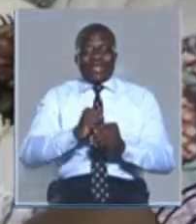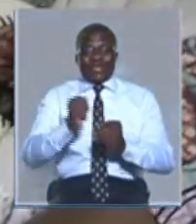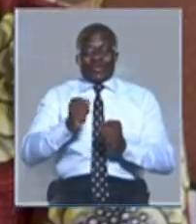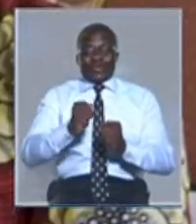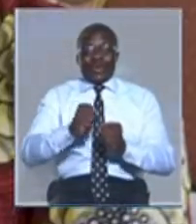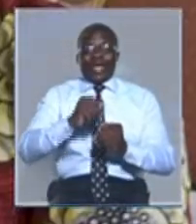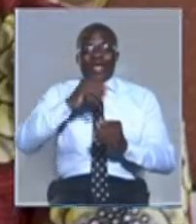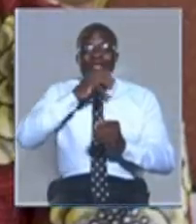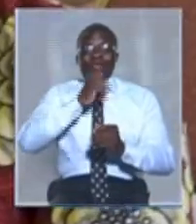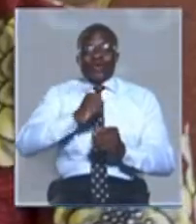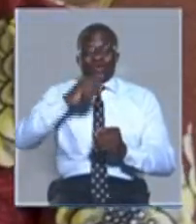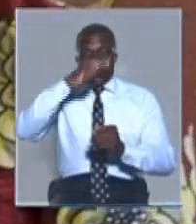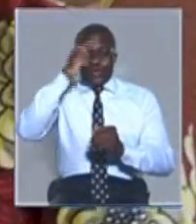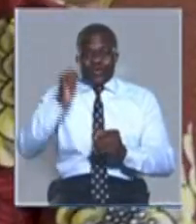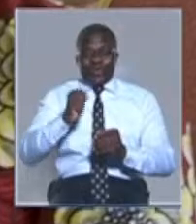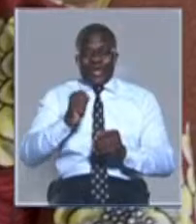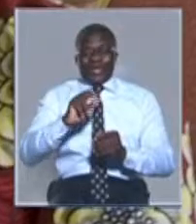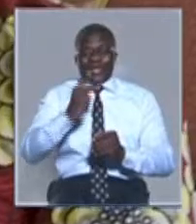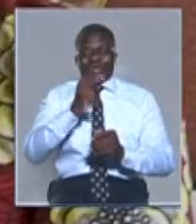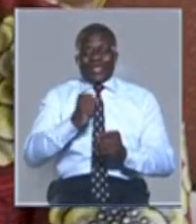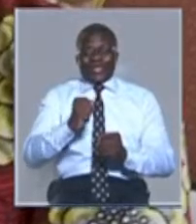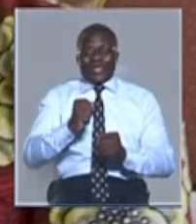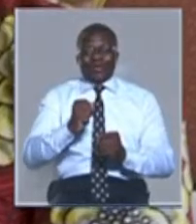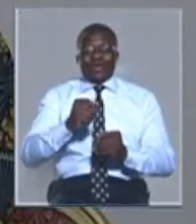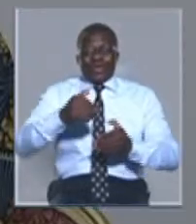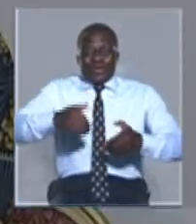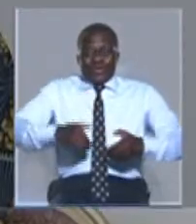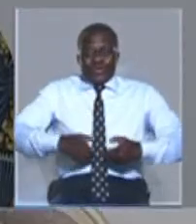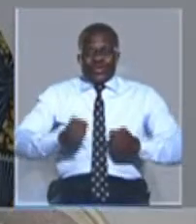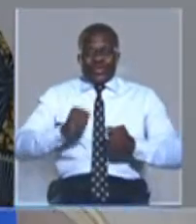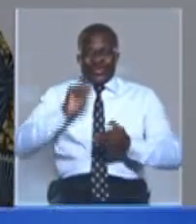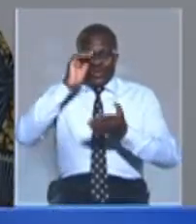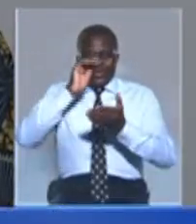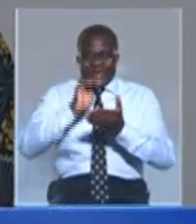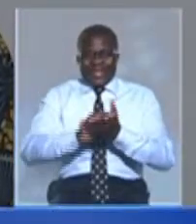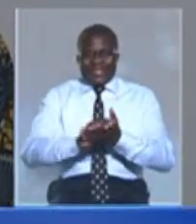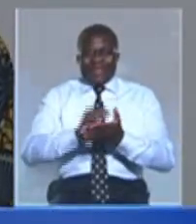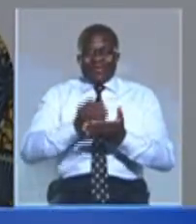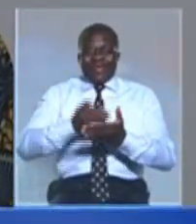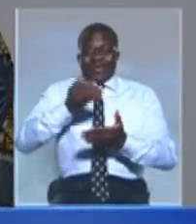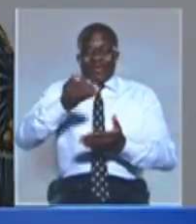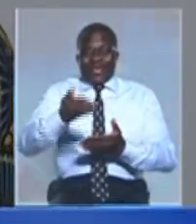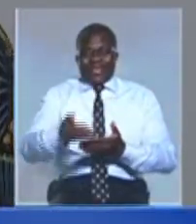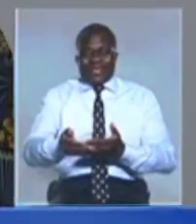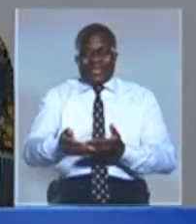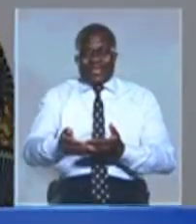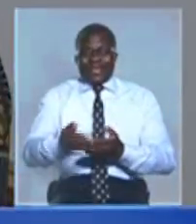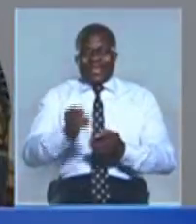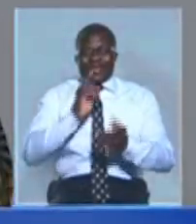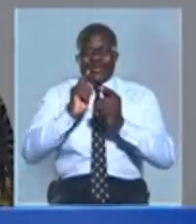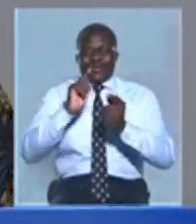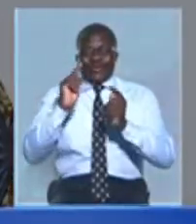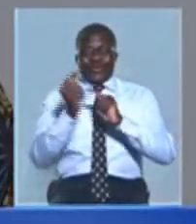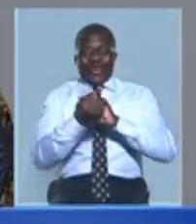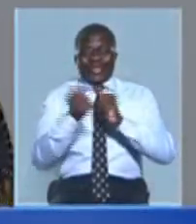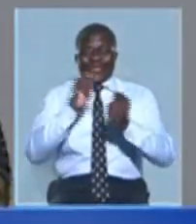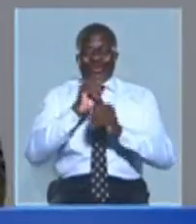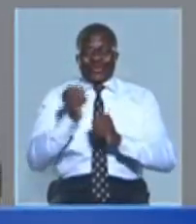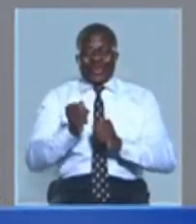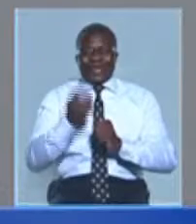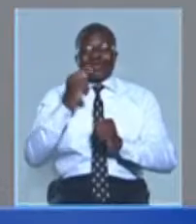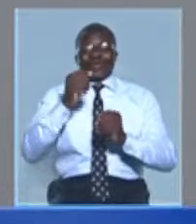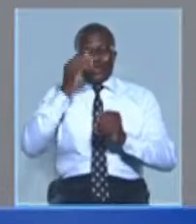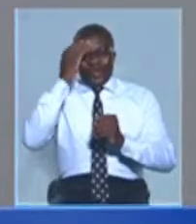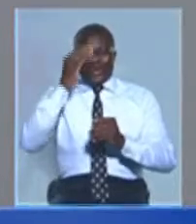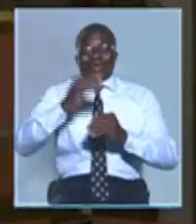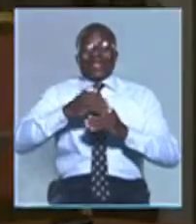roi. Troisième histoire, c'est l'histoire d'une femme. Une jeune mariée, il faut acheter le tournoi des tourments pour en